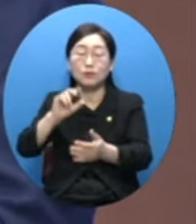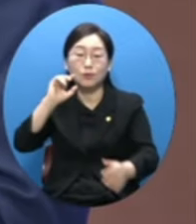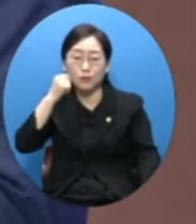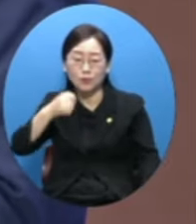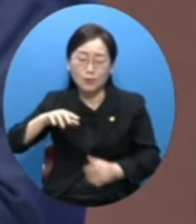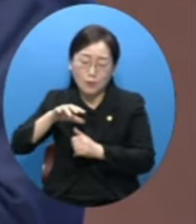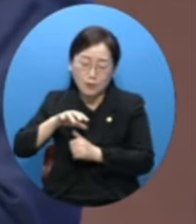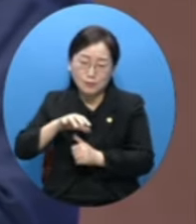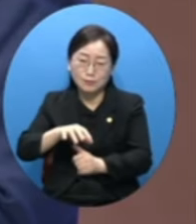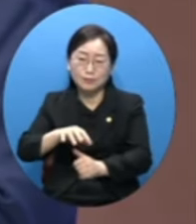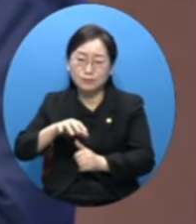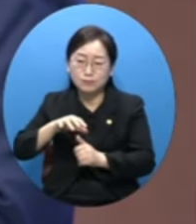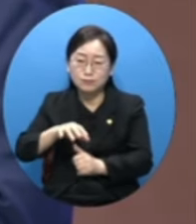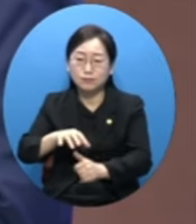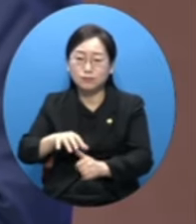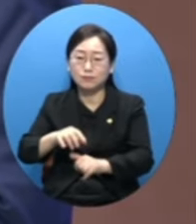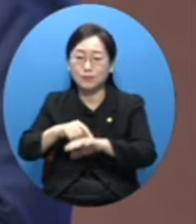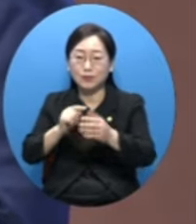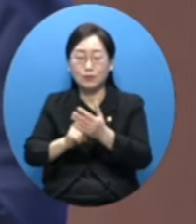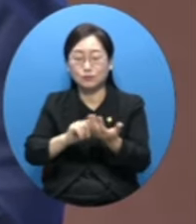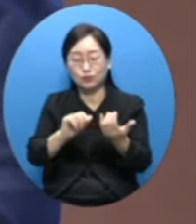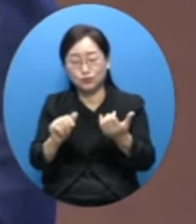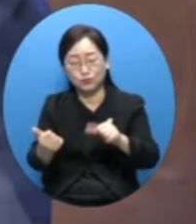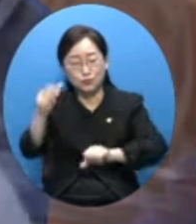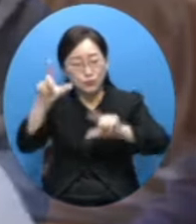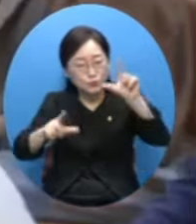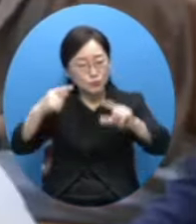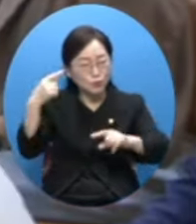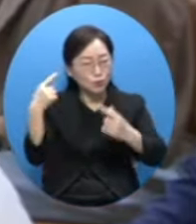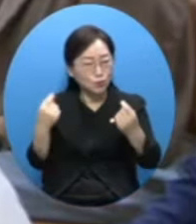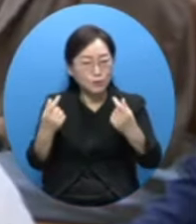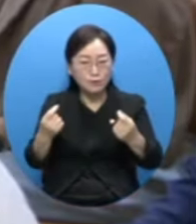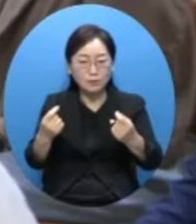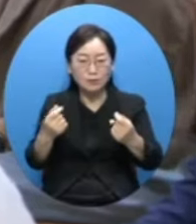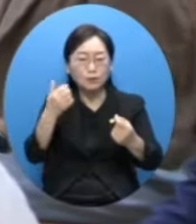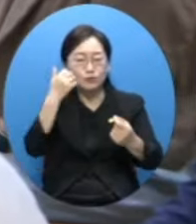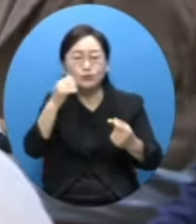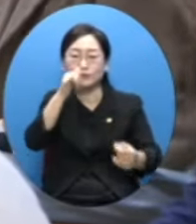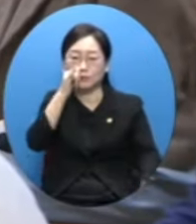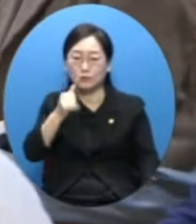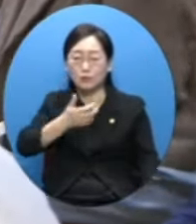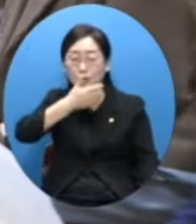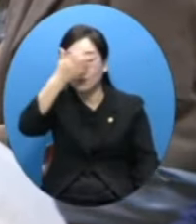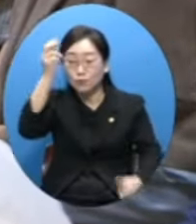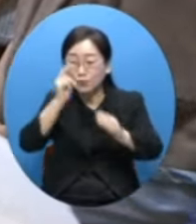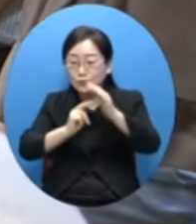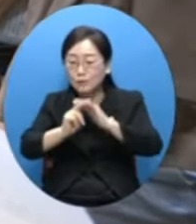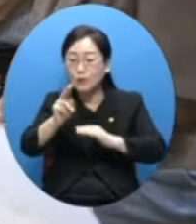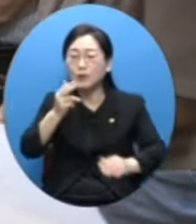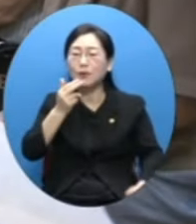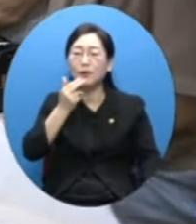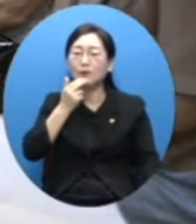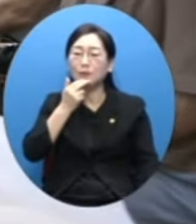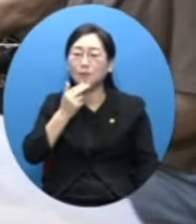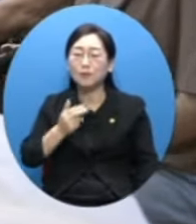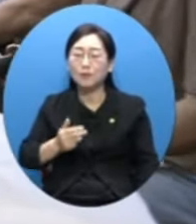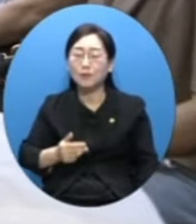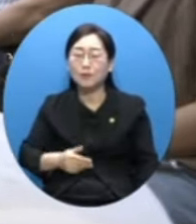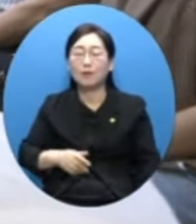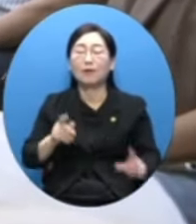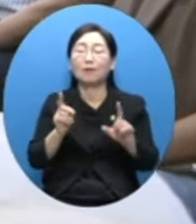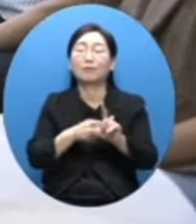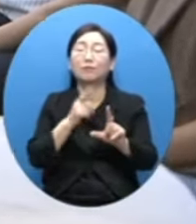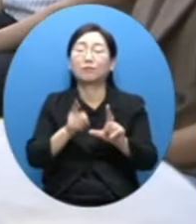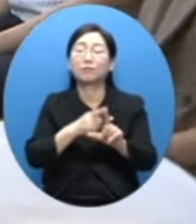눌려서 마음이 죽은 상태처럼 살아가고 있는 많은 사람이 있습니다. 꿈과 비전이 죽어있고 안일주의로